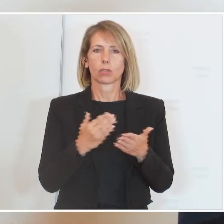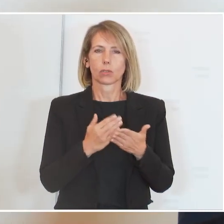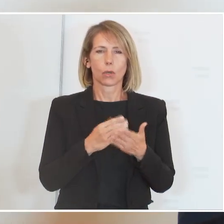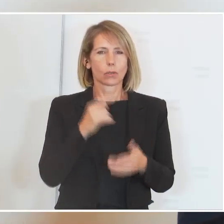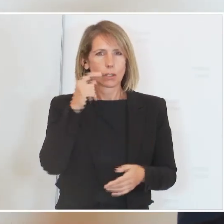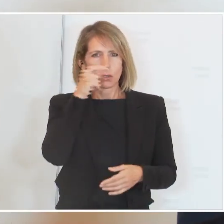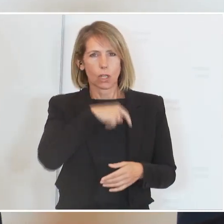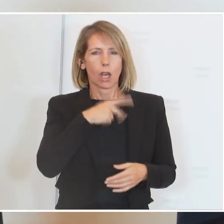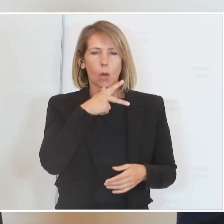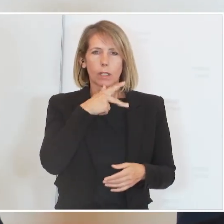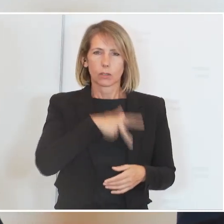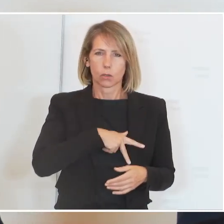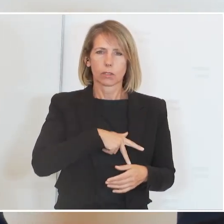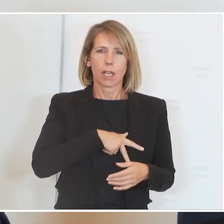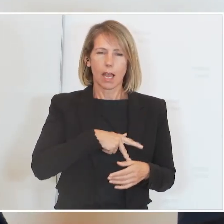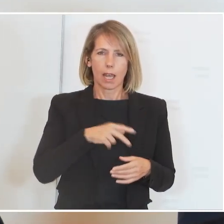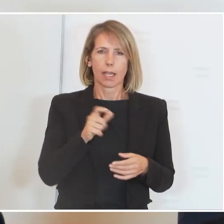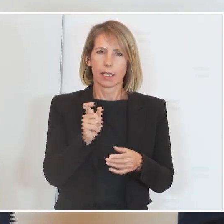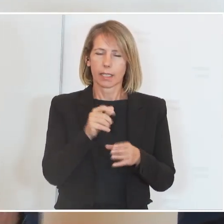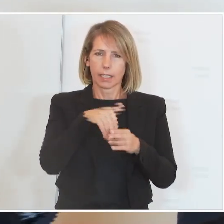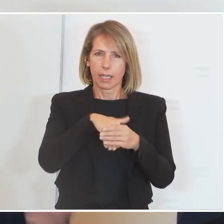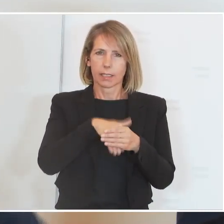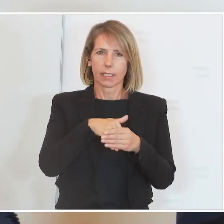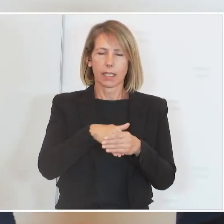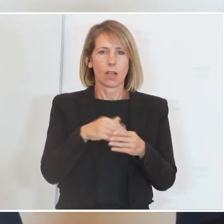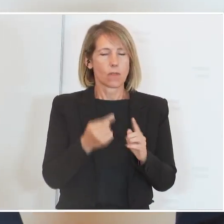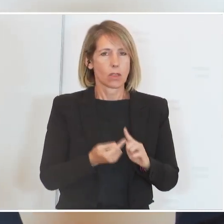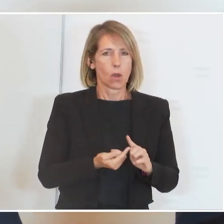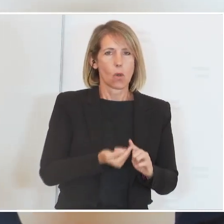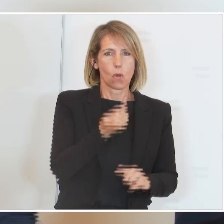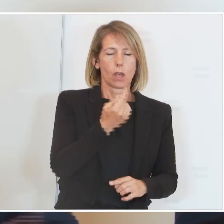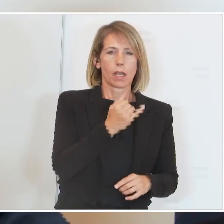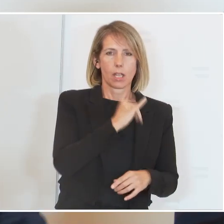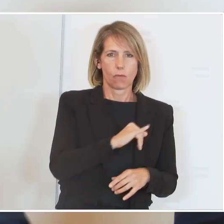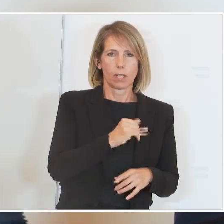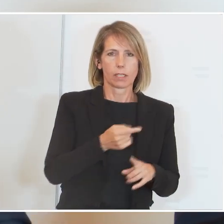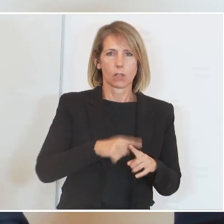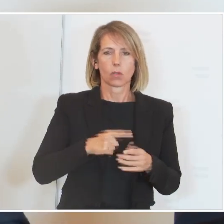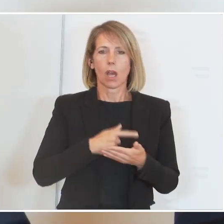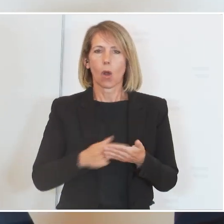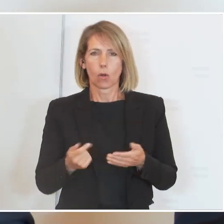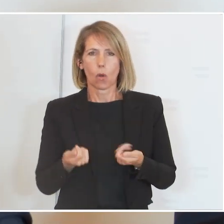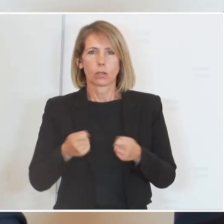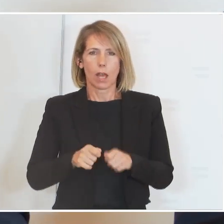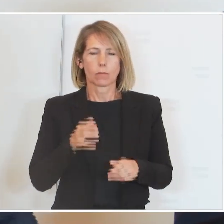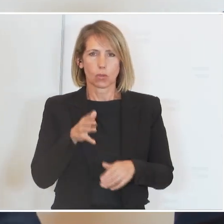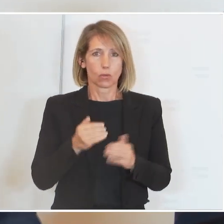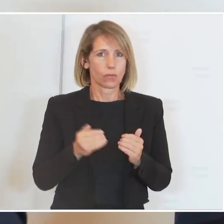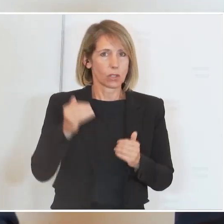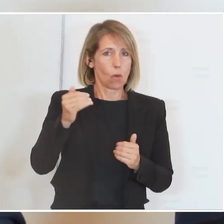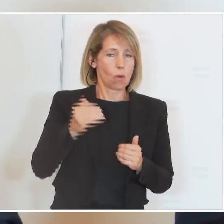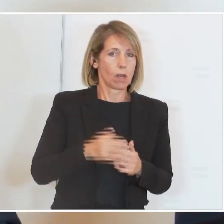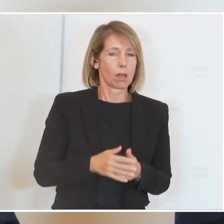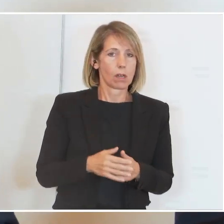schlaue soziale Komponente auch. Je höher die Inflation, desto höher werden ja die Lohnabschlüsse sein, desto höher diese